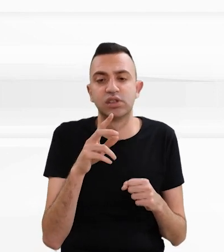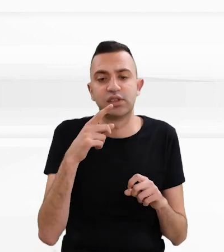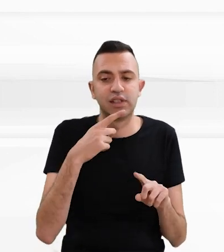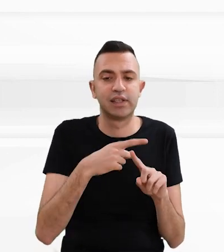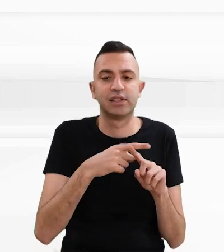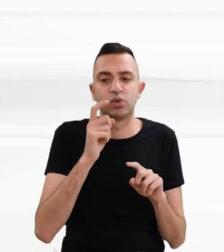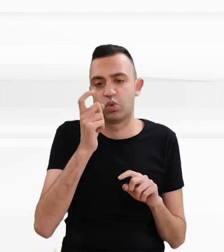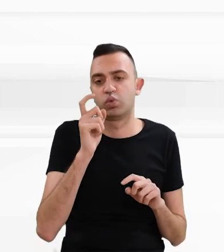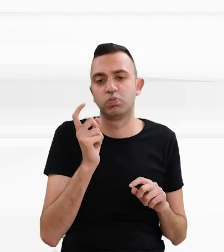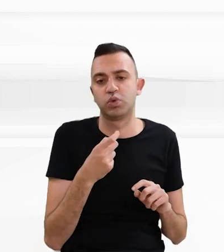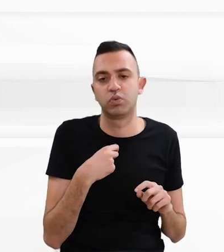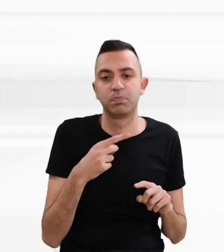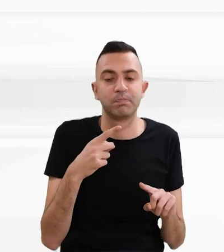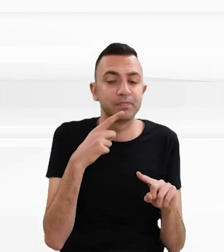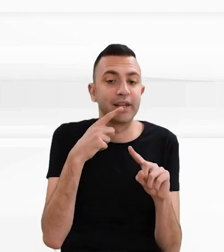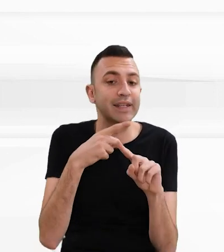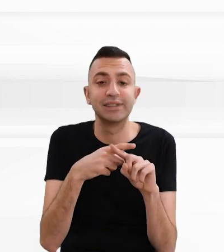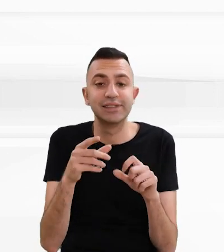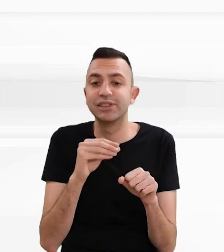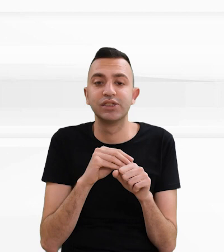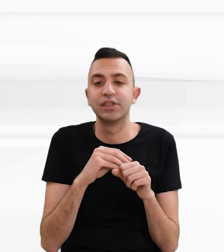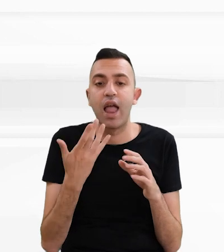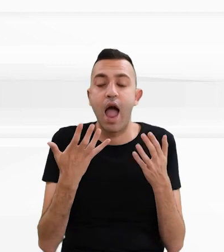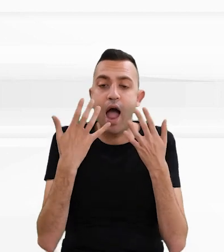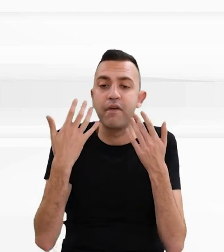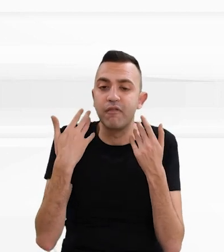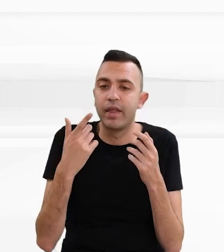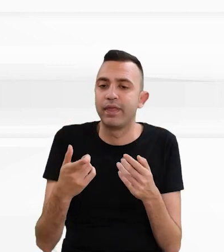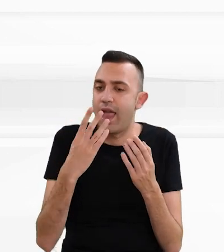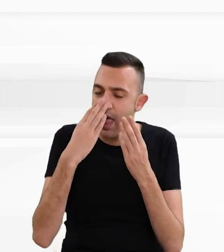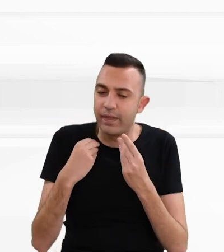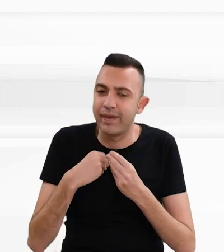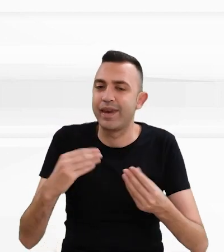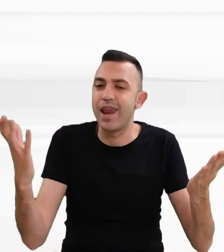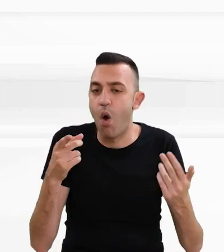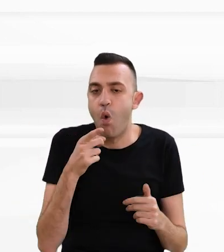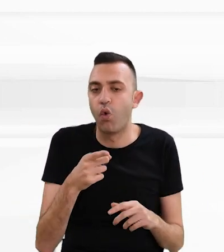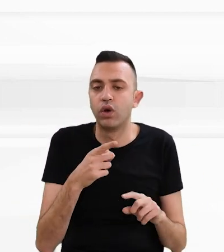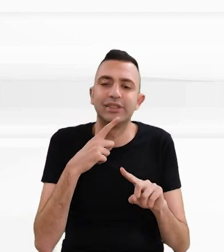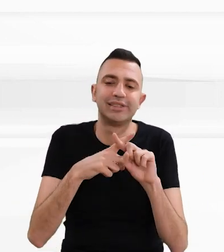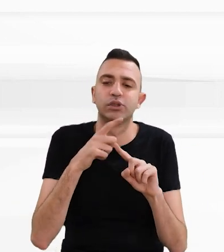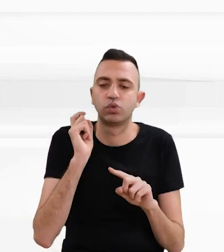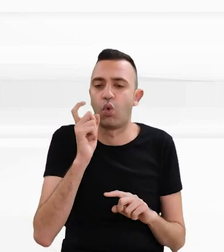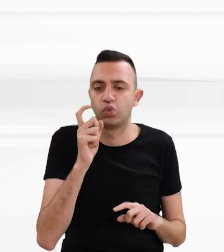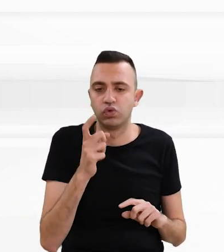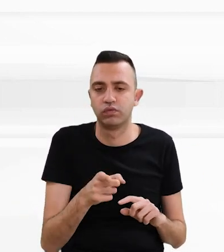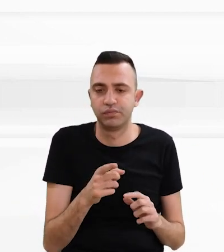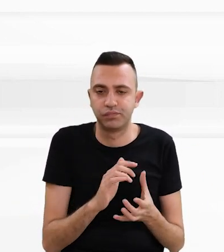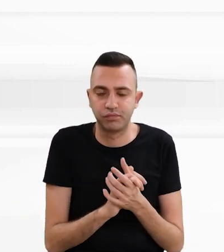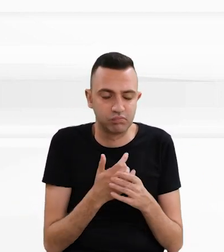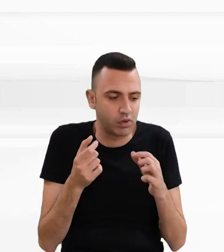Buradan şuraya zaman artık x9 bulduk nedirx hayvan barınağına verilen paket sayısı